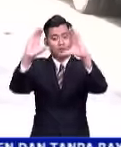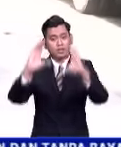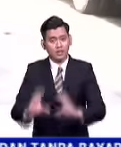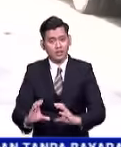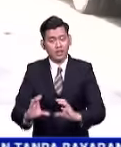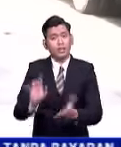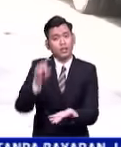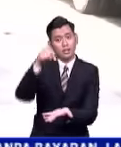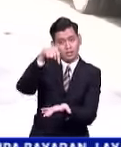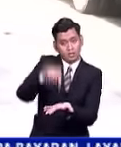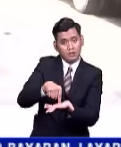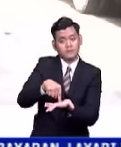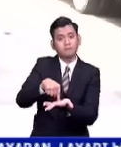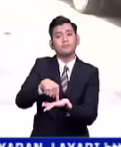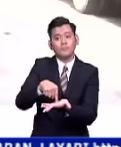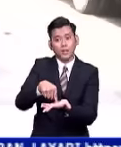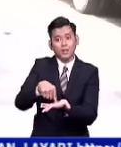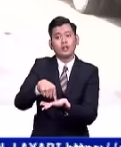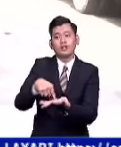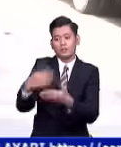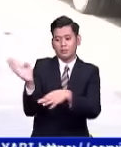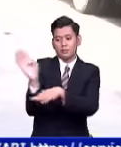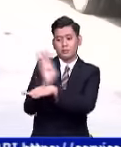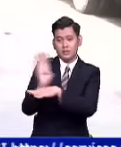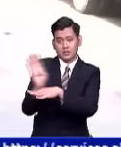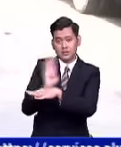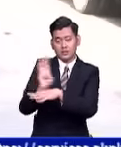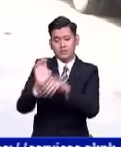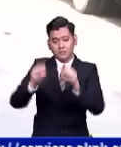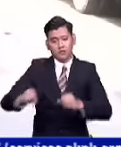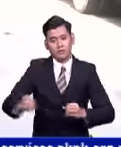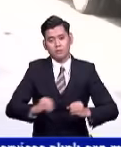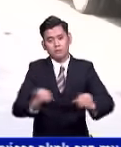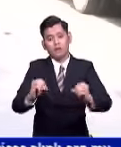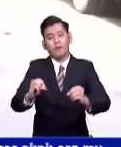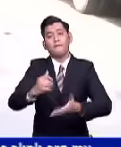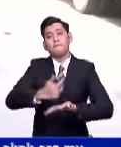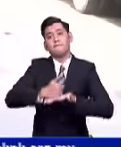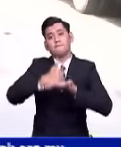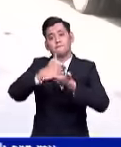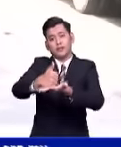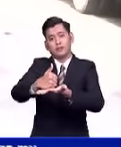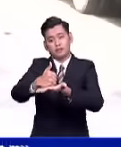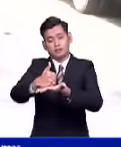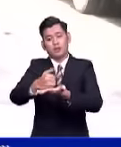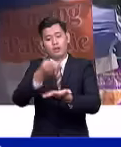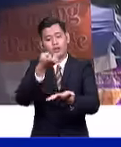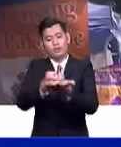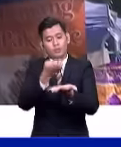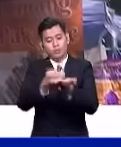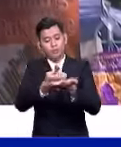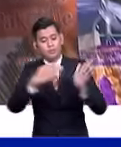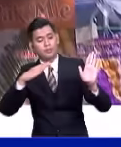sektor perniagaan yang boleh beroperasi, malah semua seterusnya membantu pemulihan ekonomi negara.